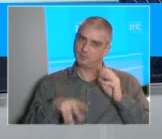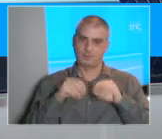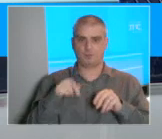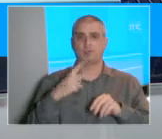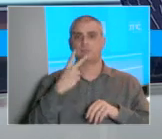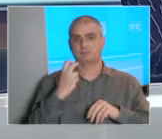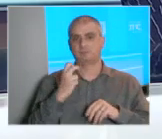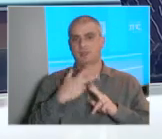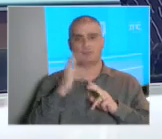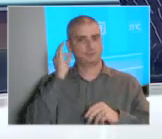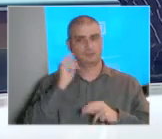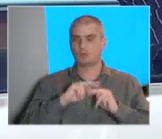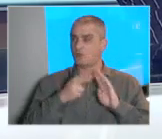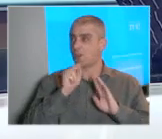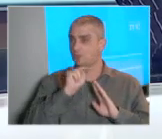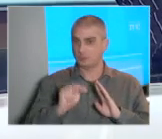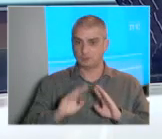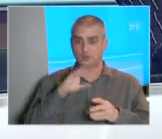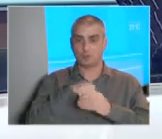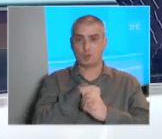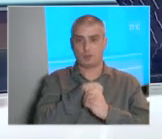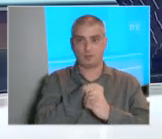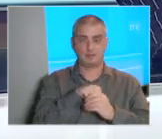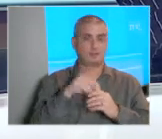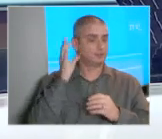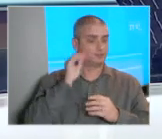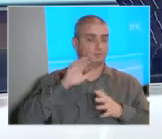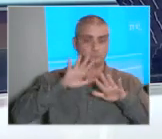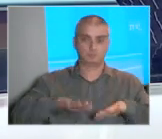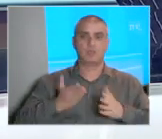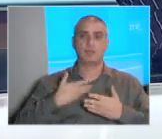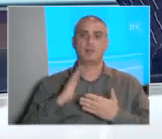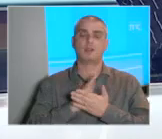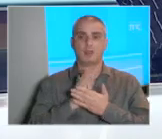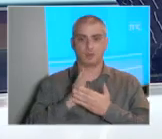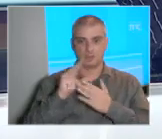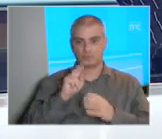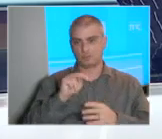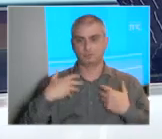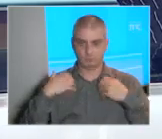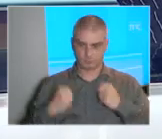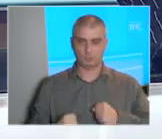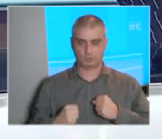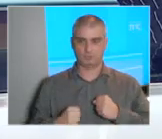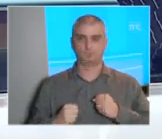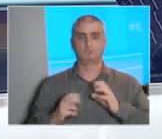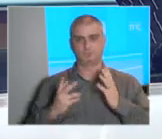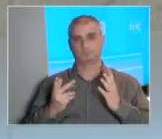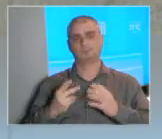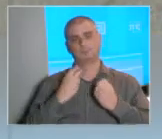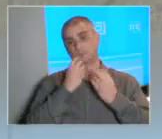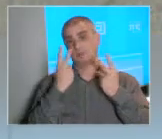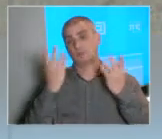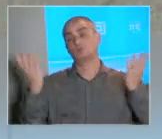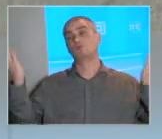בבחירות 2020. כל הנושאים, כולל לשים נשים סביב שולחן קבלת ההחלטות, גם בנושאים הביטחוניים ובנושאי בריאות. מסר ראוי,